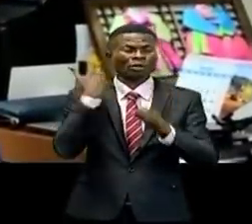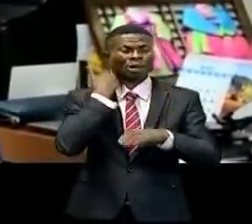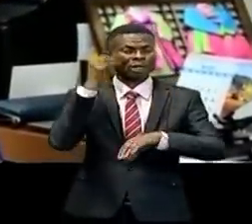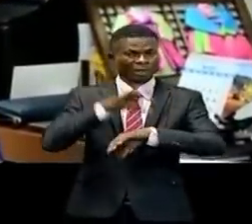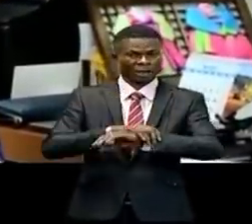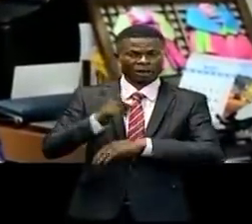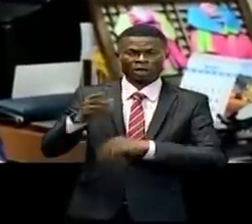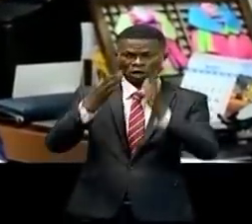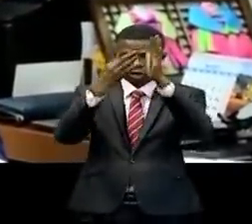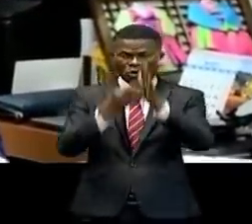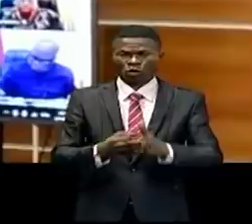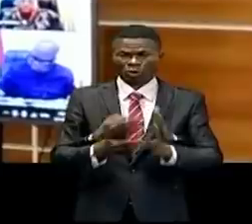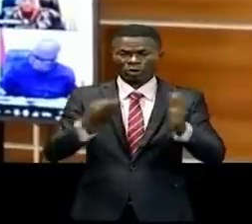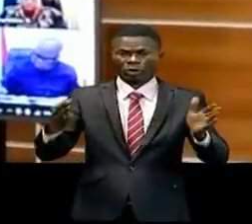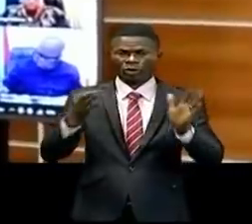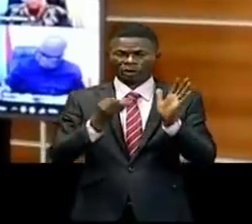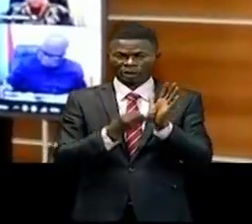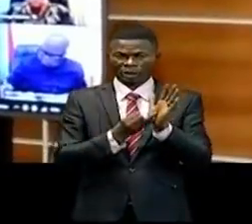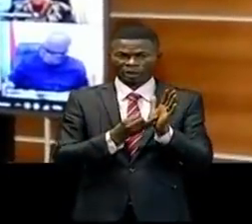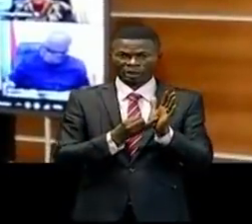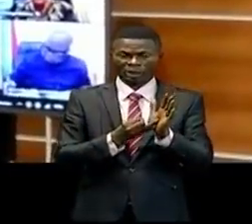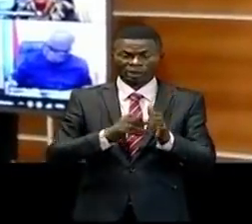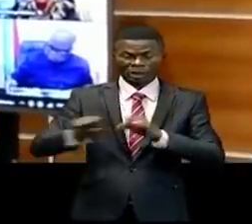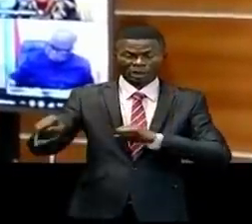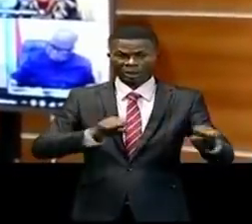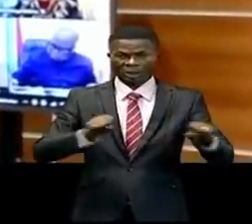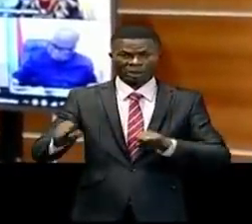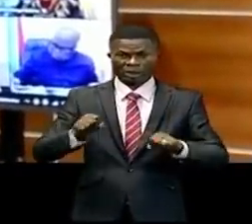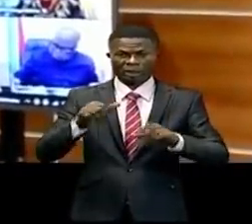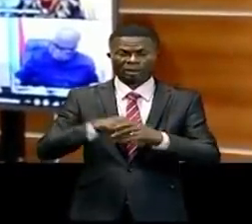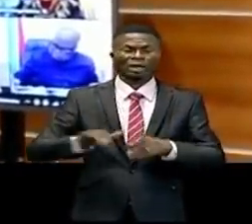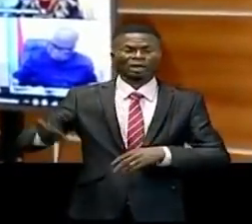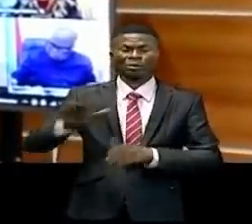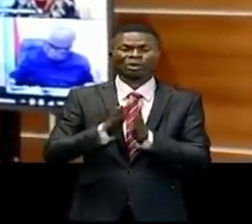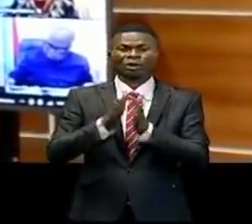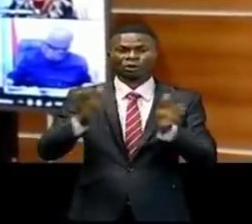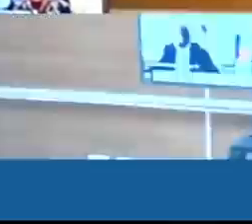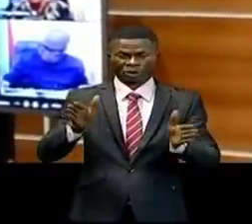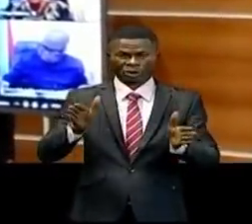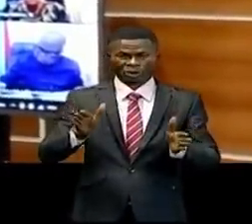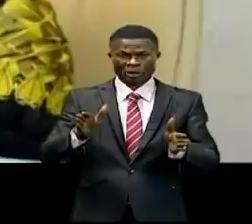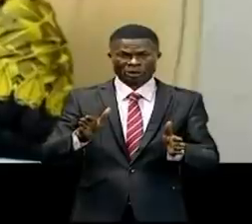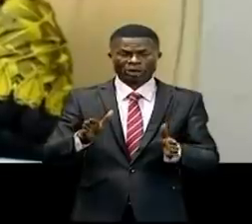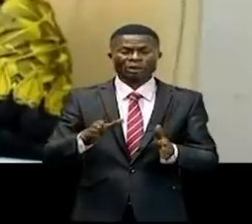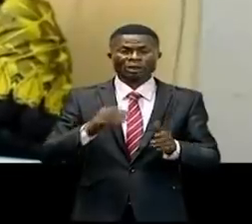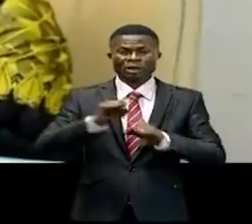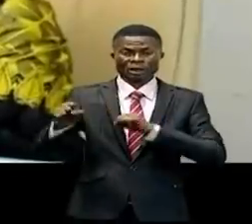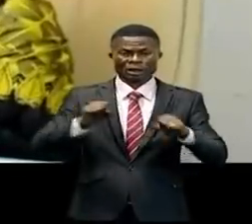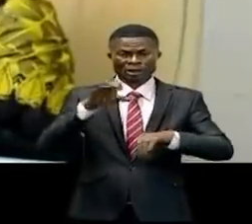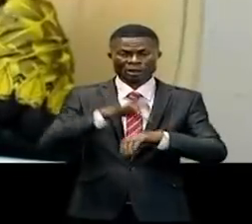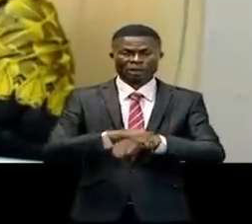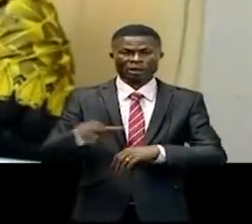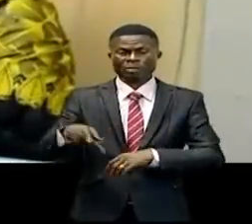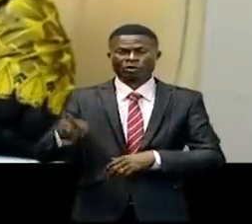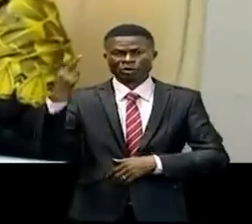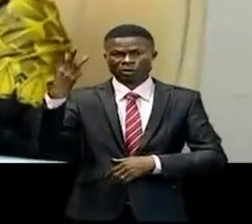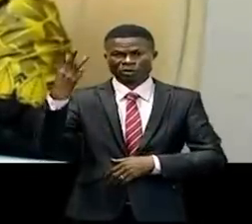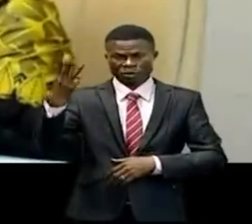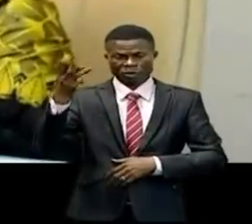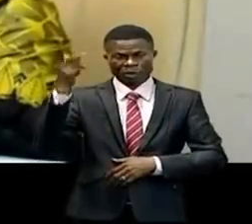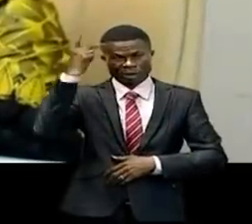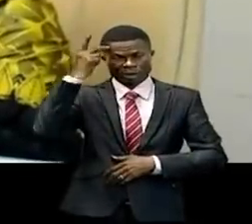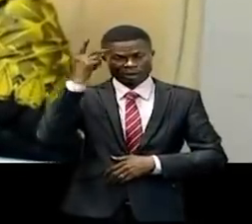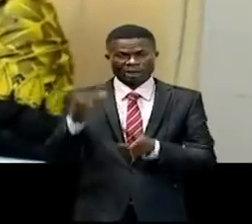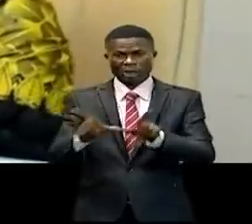sur 897 échantillons testés à travers le pays. Ces cas ont été détectés dans trois provinces, Kinshasa,